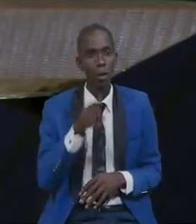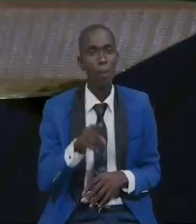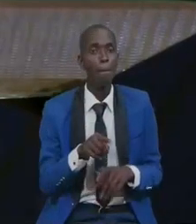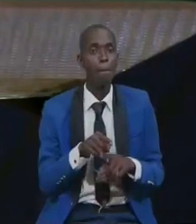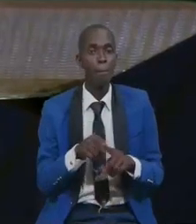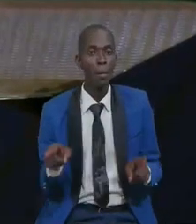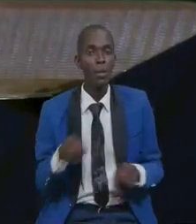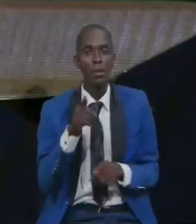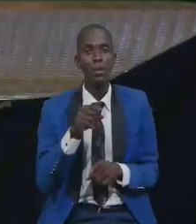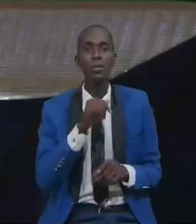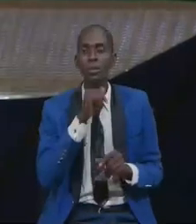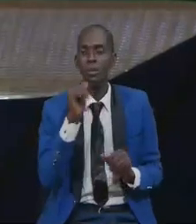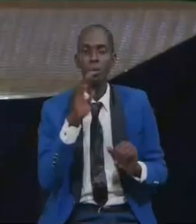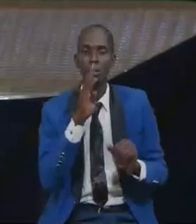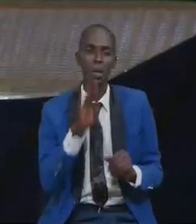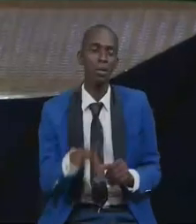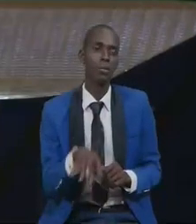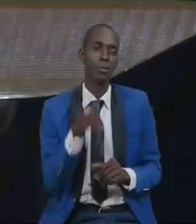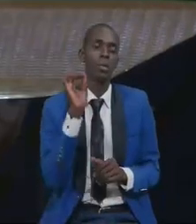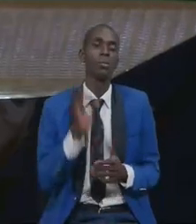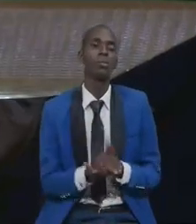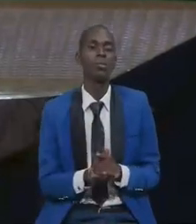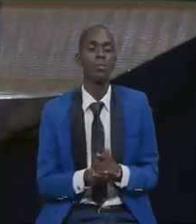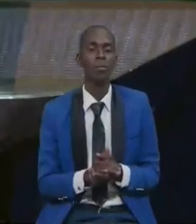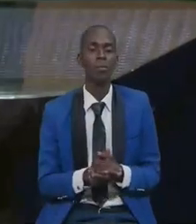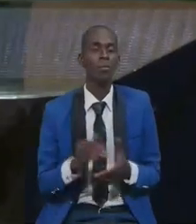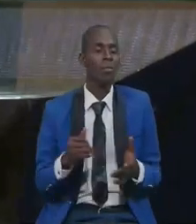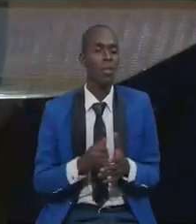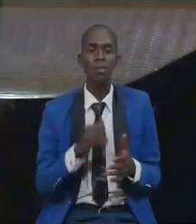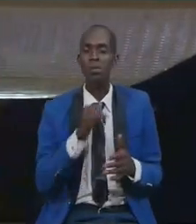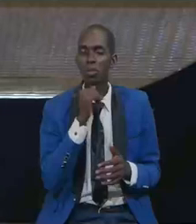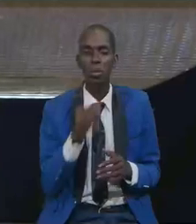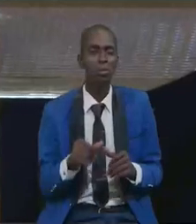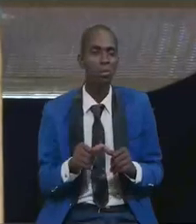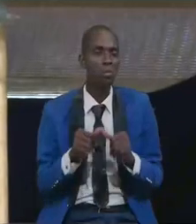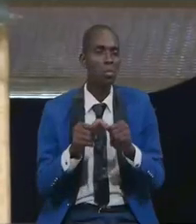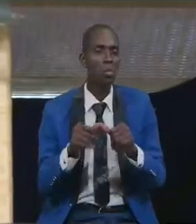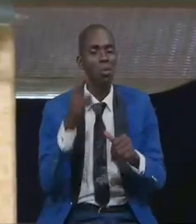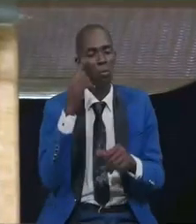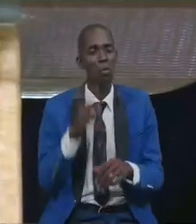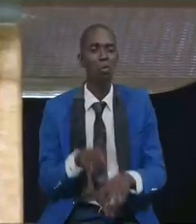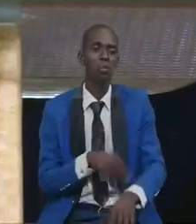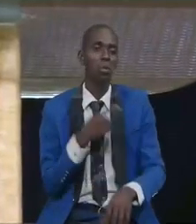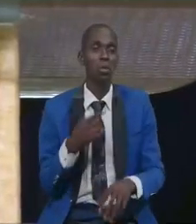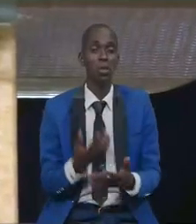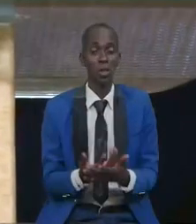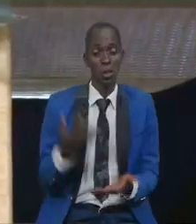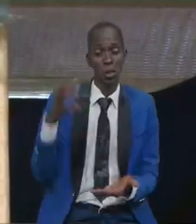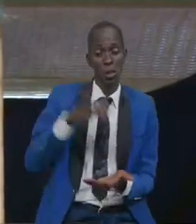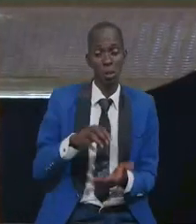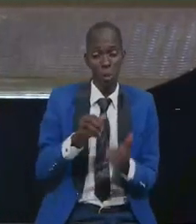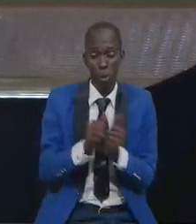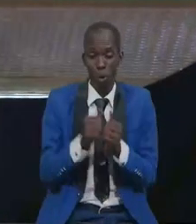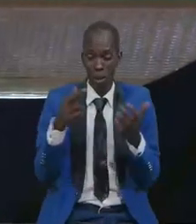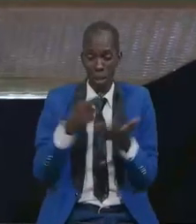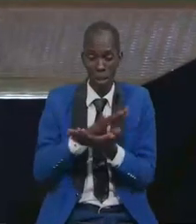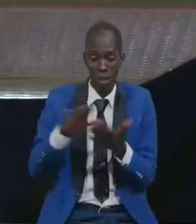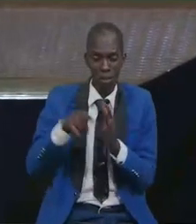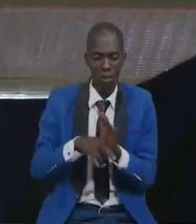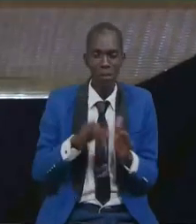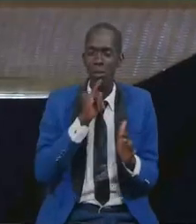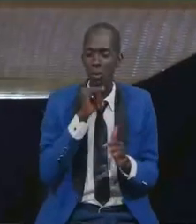plus. Il ne dure pas. Les richesses sans la justice ne durent pas. La puissance